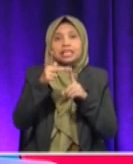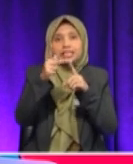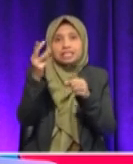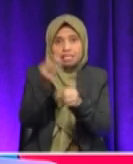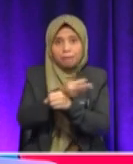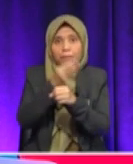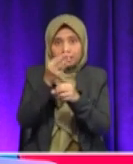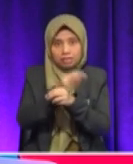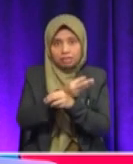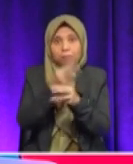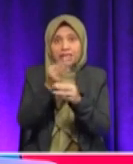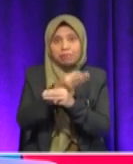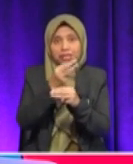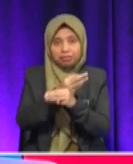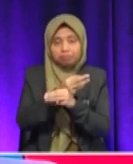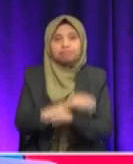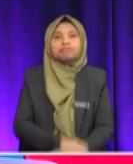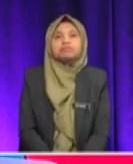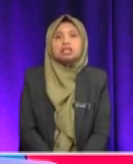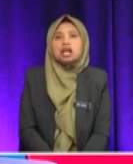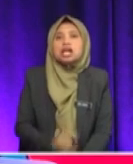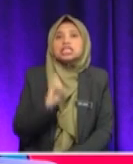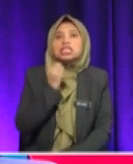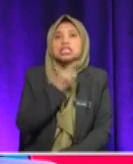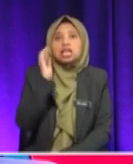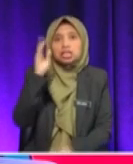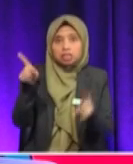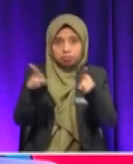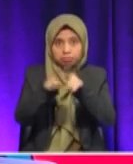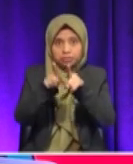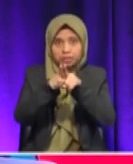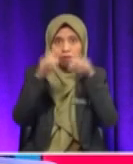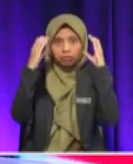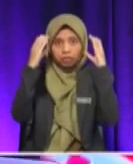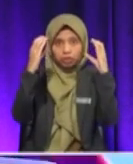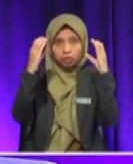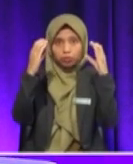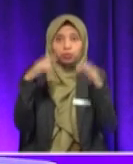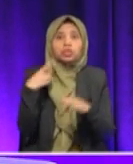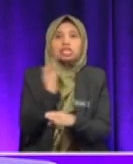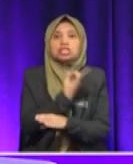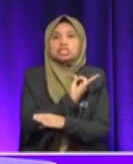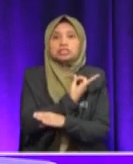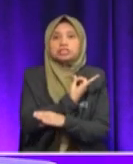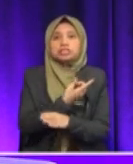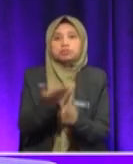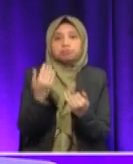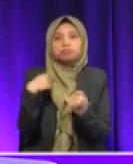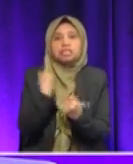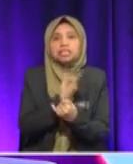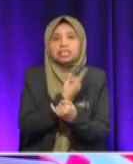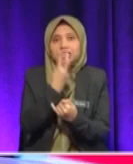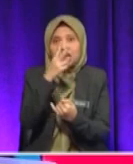Matematik dan kita pastinya akan bersama Cikgu kita padahal ini untuk tujuan itu Jom kita saksikan